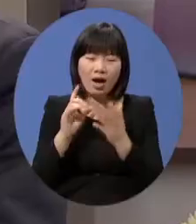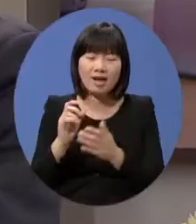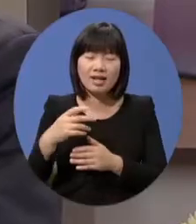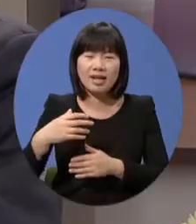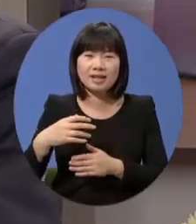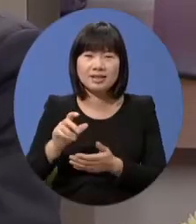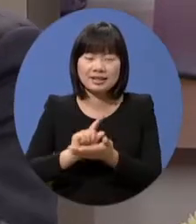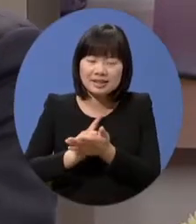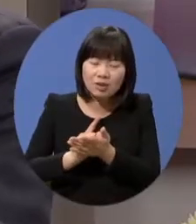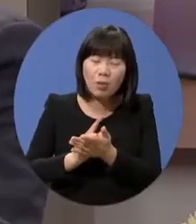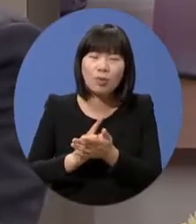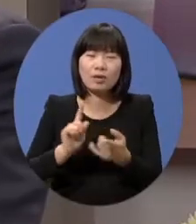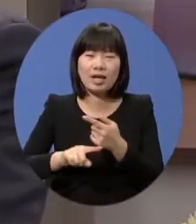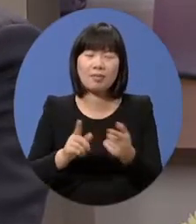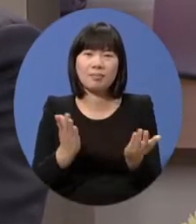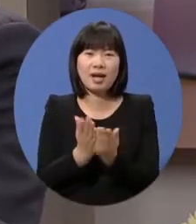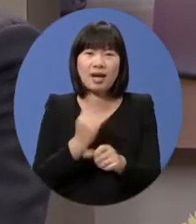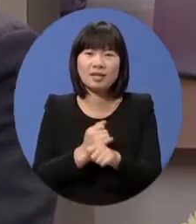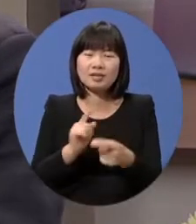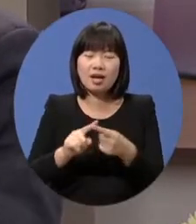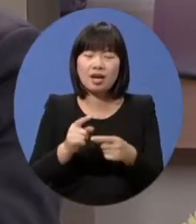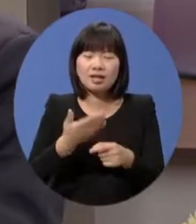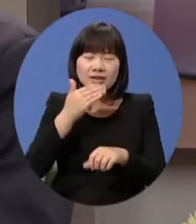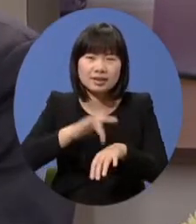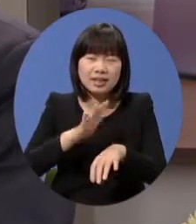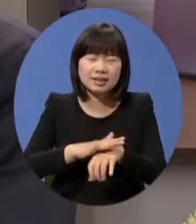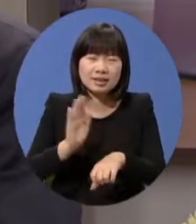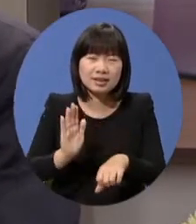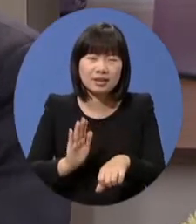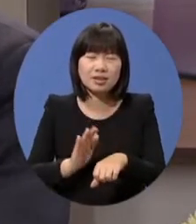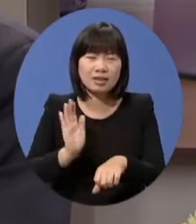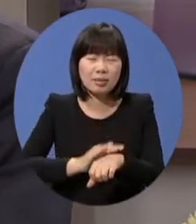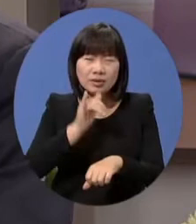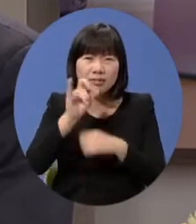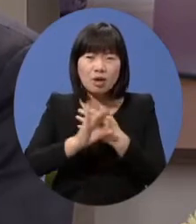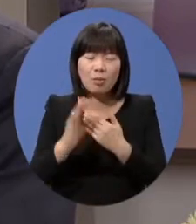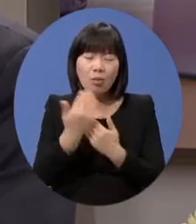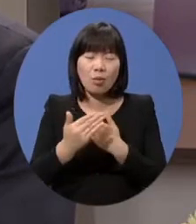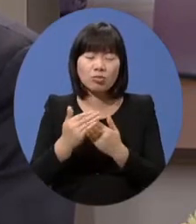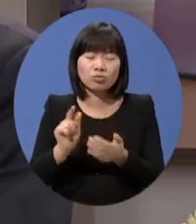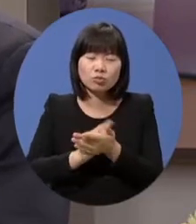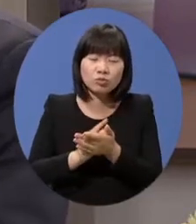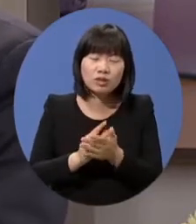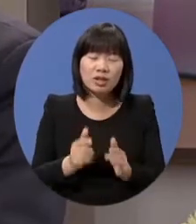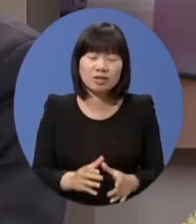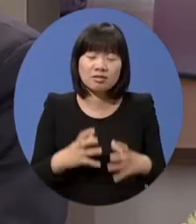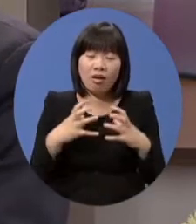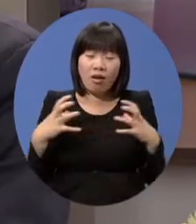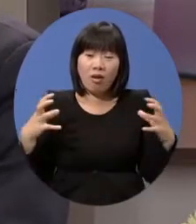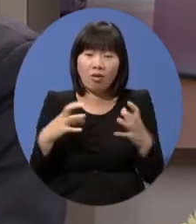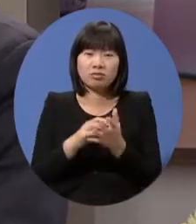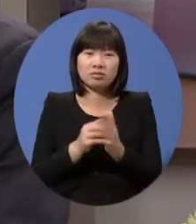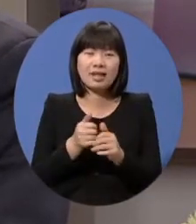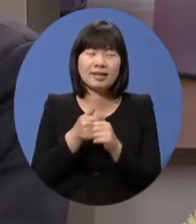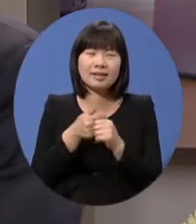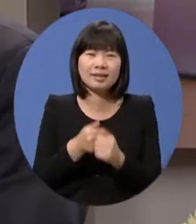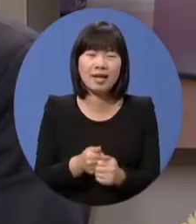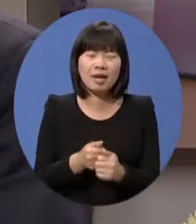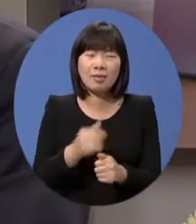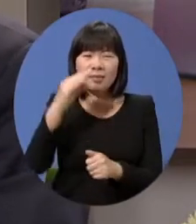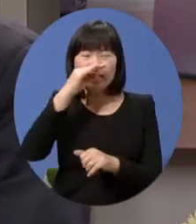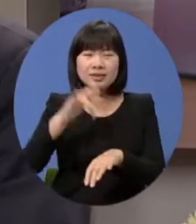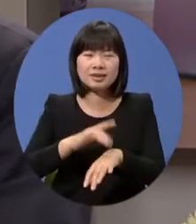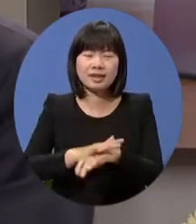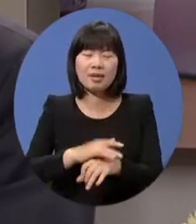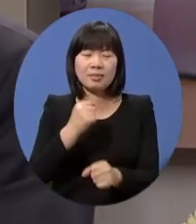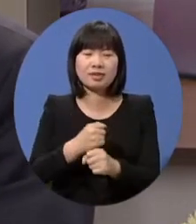있다 그러면 상관없는데 식습관이 약간 잘못되어 있는 애들은 우선 몸무게가 얼마나 잘하고 있는가 이걸 기준으로 해가지고 식습관을 조금 바꿔주는 다른 식습관을